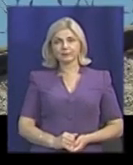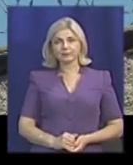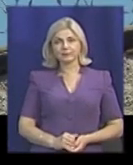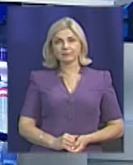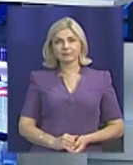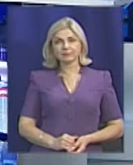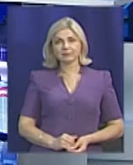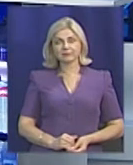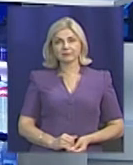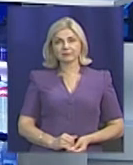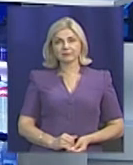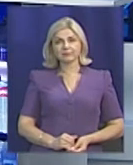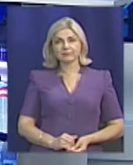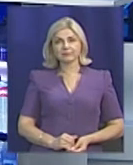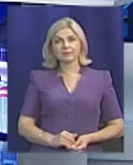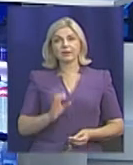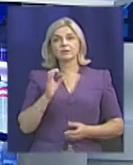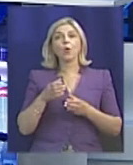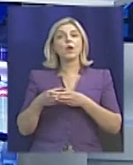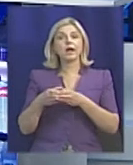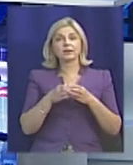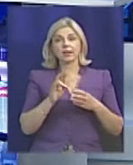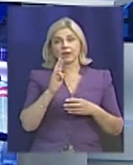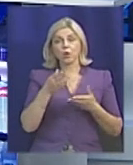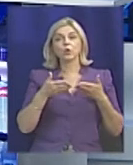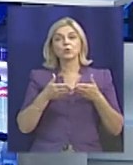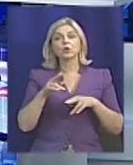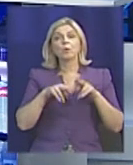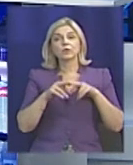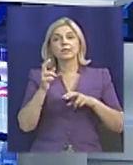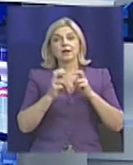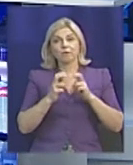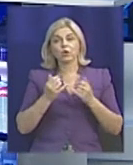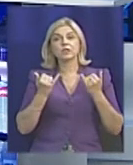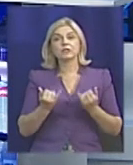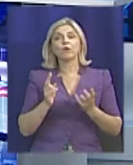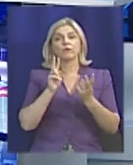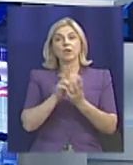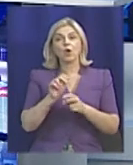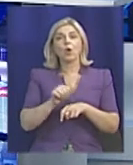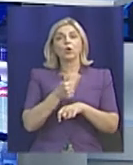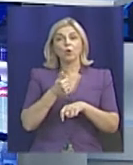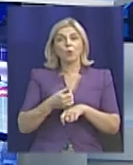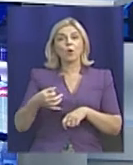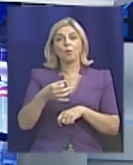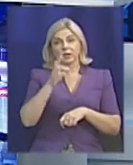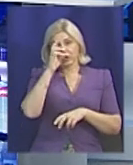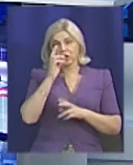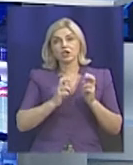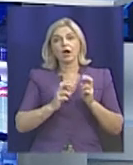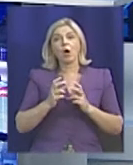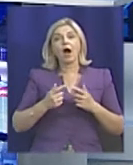Миколаївщини. З колективом Миколаївського суднобудівного заводу сьогодні зустрівся голова обласної державної